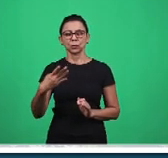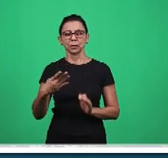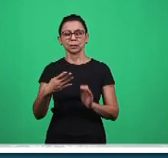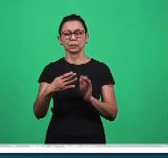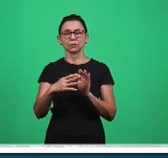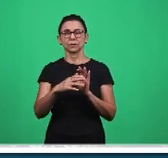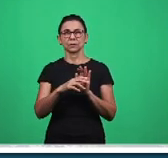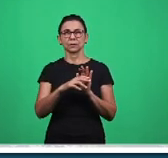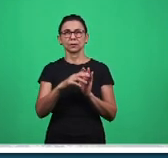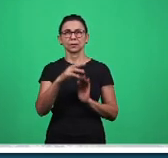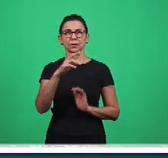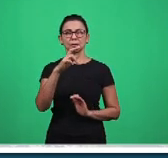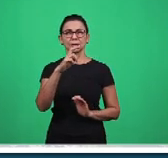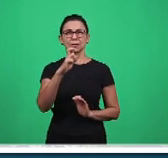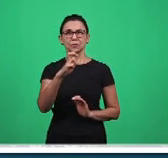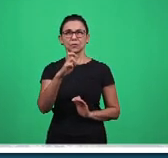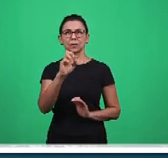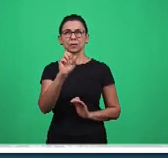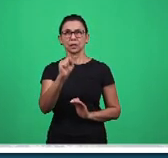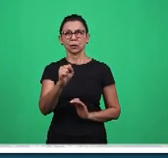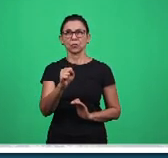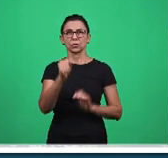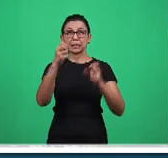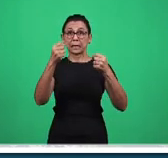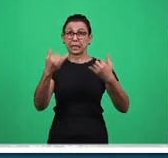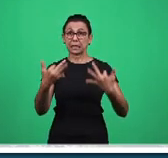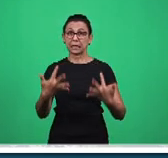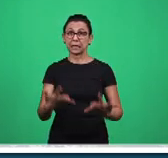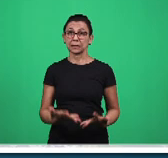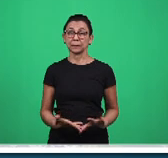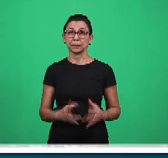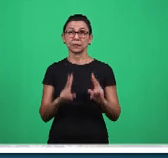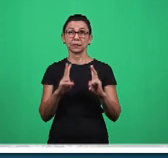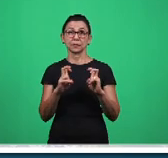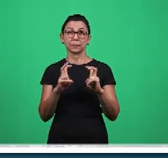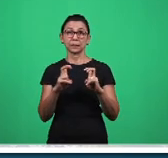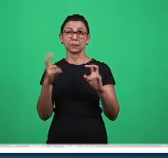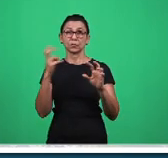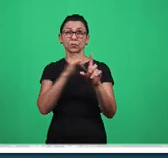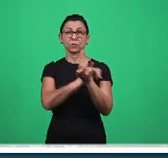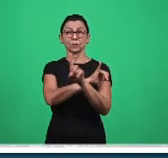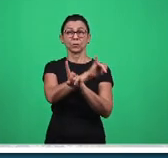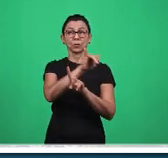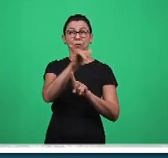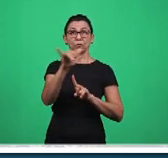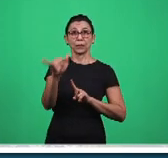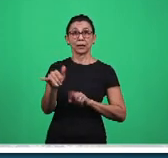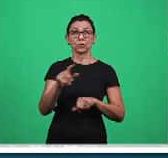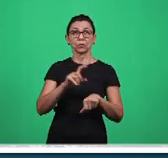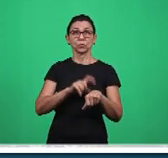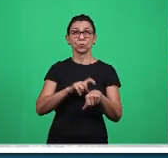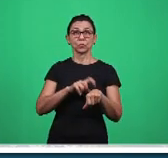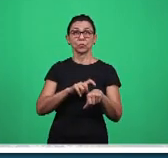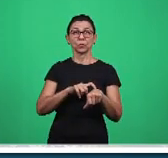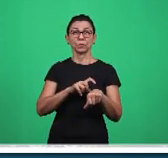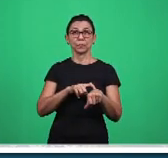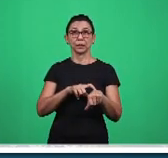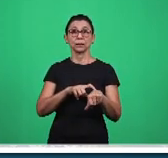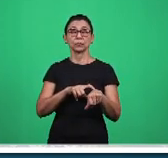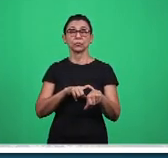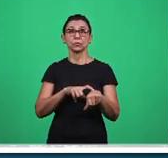moment qui a précédé la décision de Rebecca. Mes frères et sœurs, c'est intéressant que le sujet, c'est très